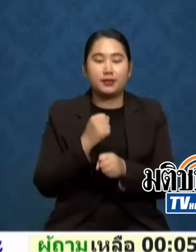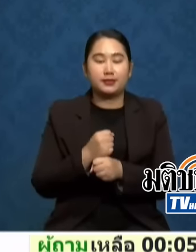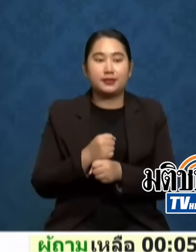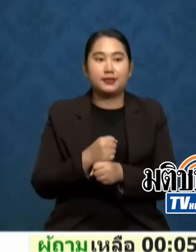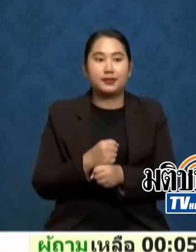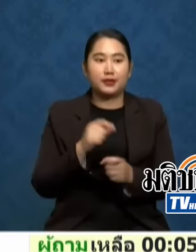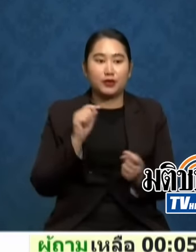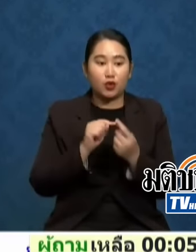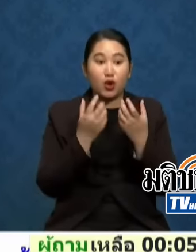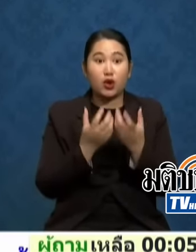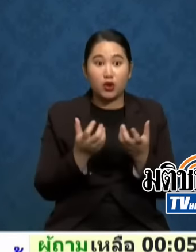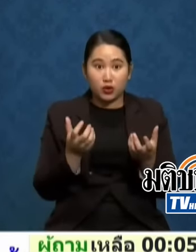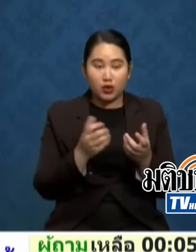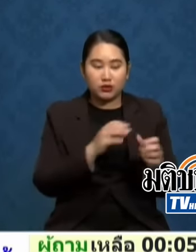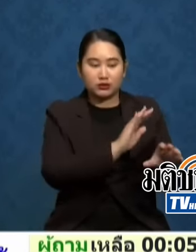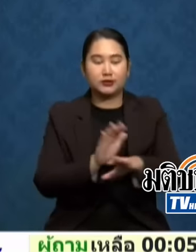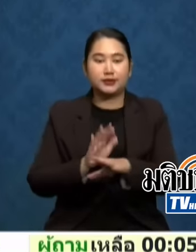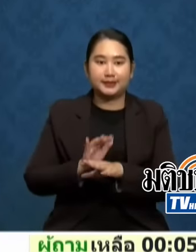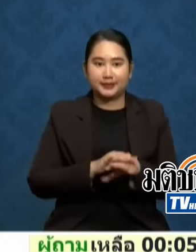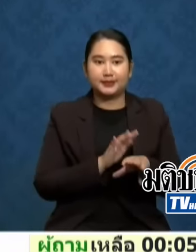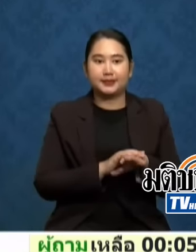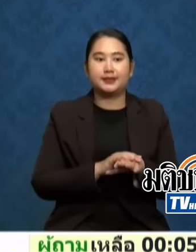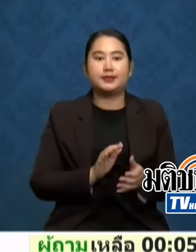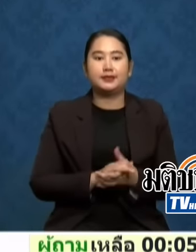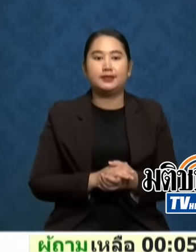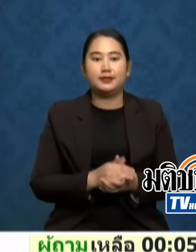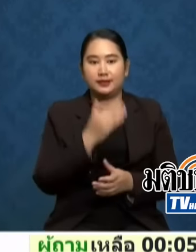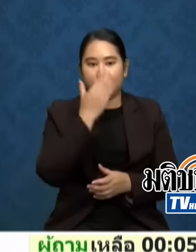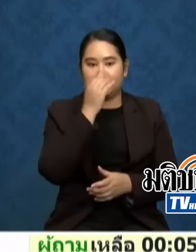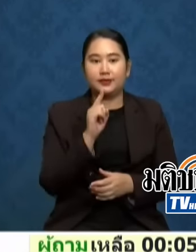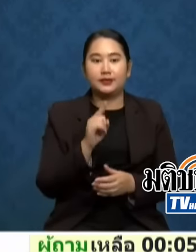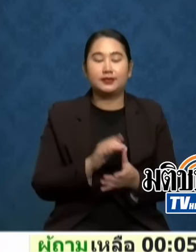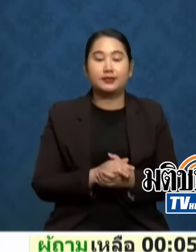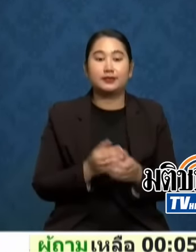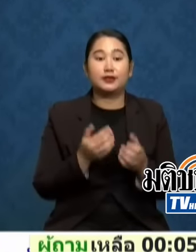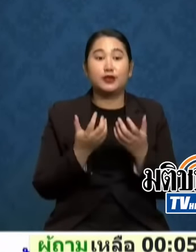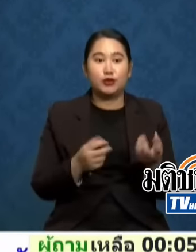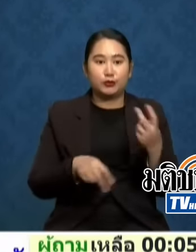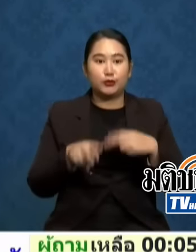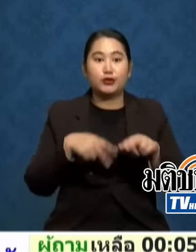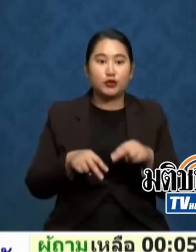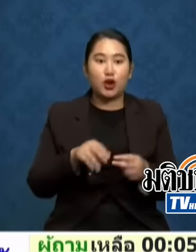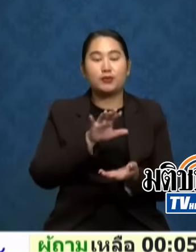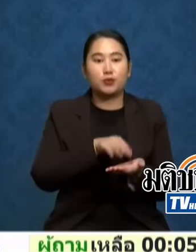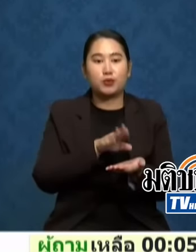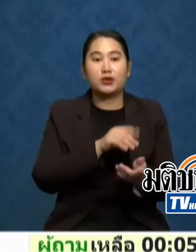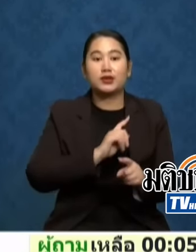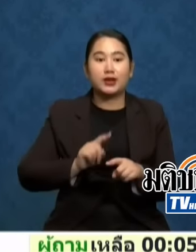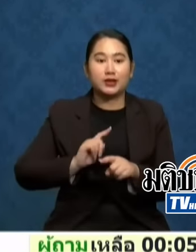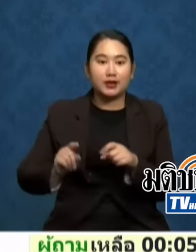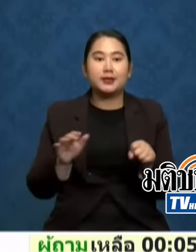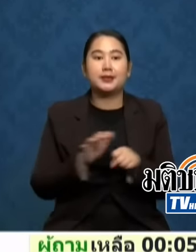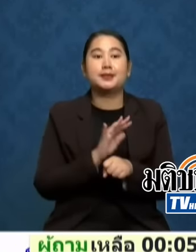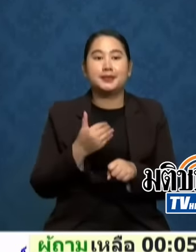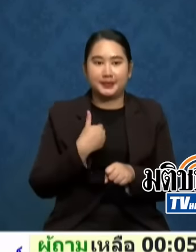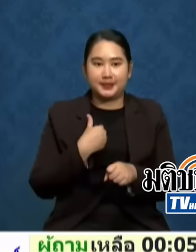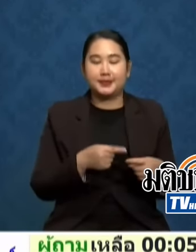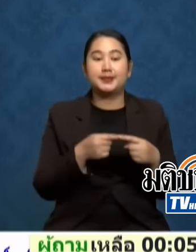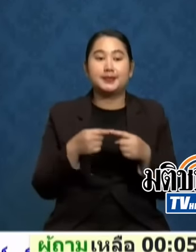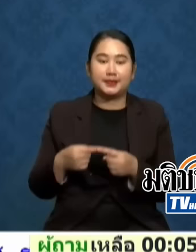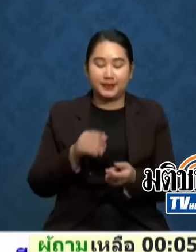การติดตั้งอุปกรณ์ในการแจ้งเตือนนะครับเพื่อมีเครื่องมือในการสังเคราะห์ข้อมูลทั้งหลายในทุกหน่วยงานนะครับเพื่อจะนำไป